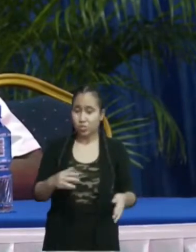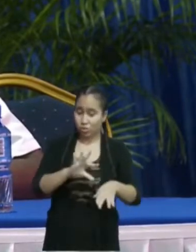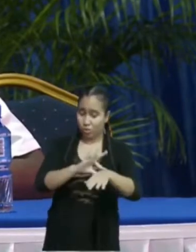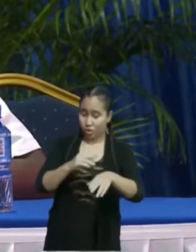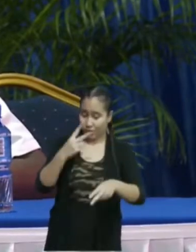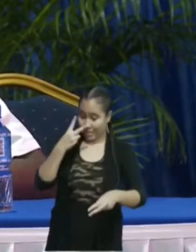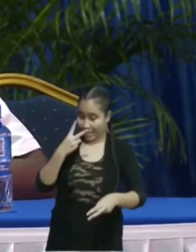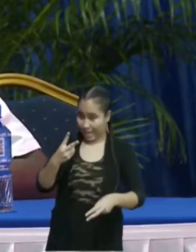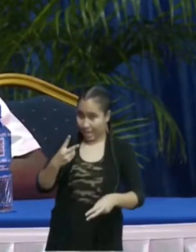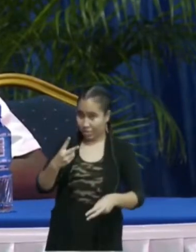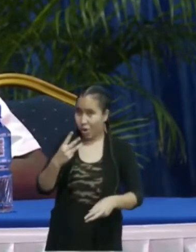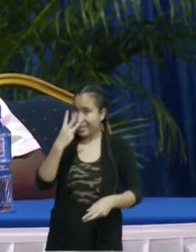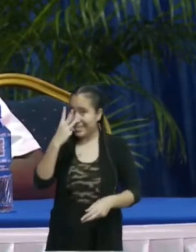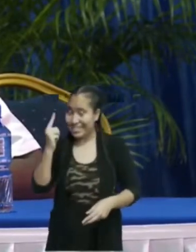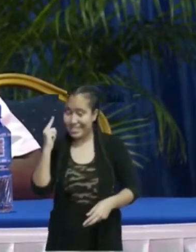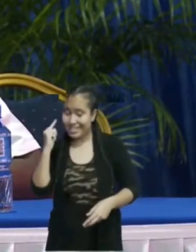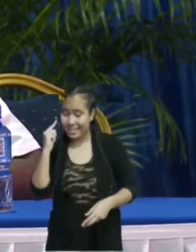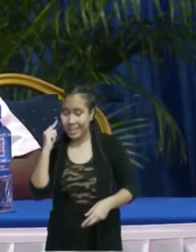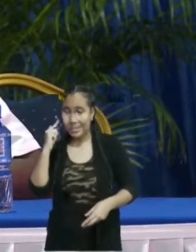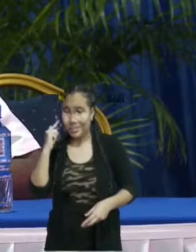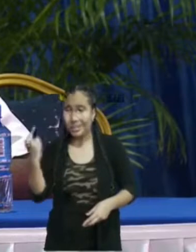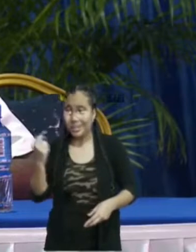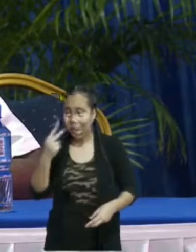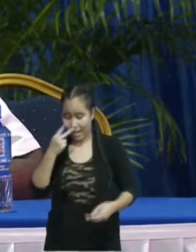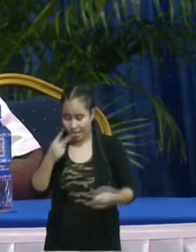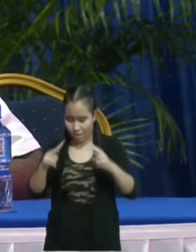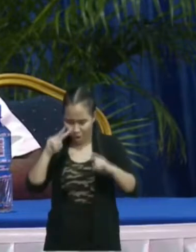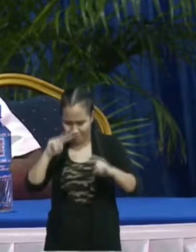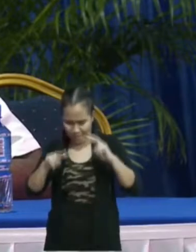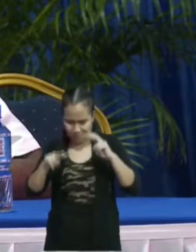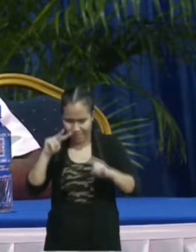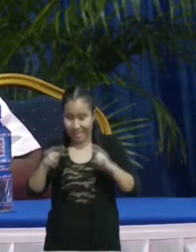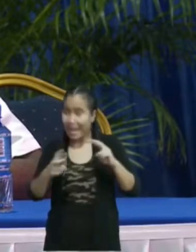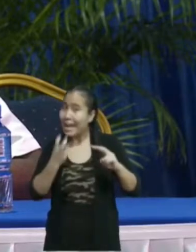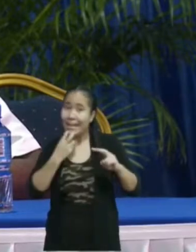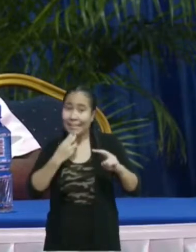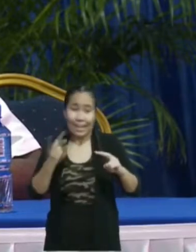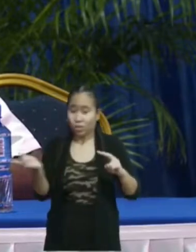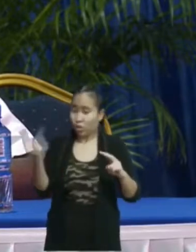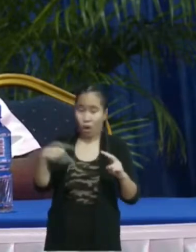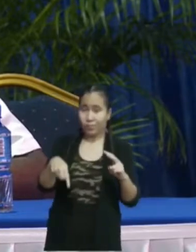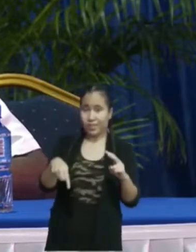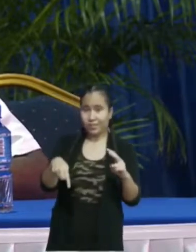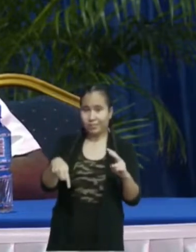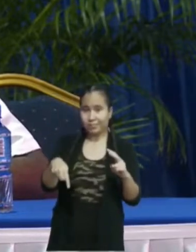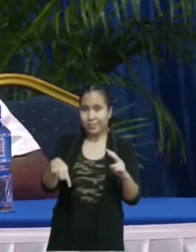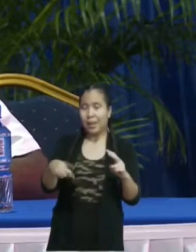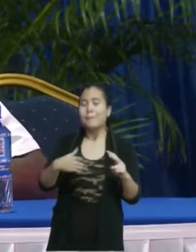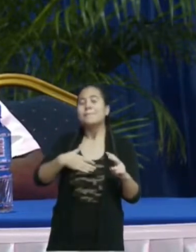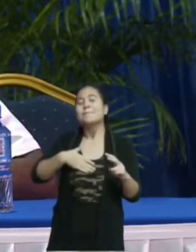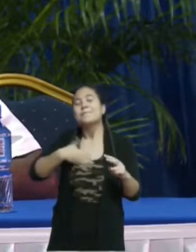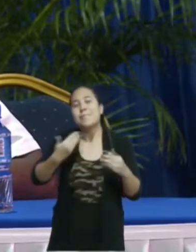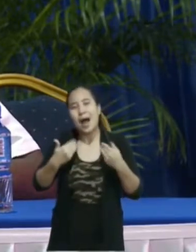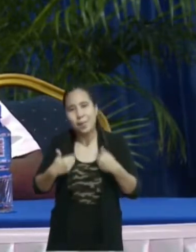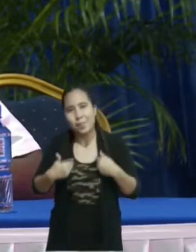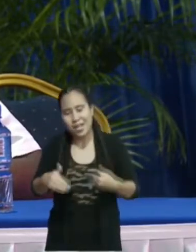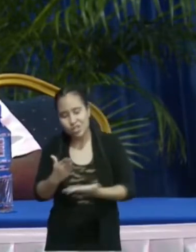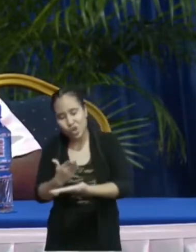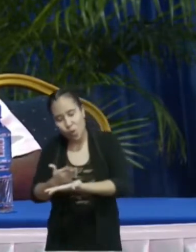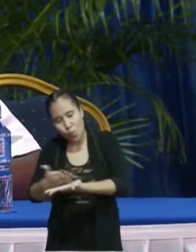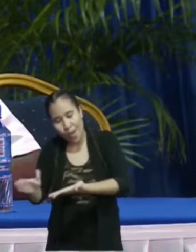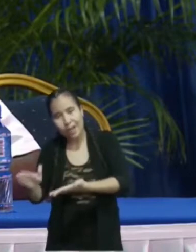72 uur. En als die klachten zich dan ook nog steeds niet voordoen, dan worden die mensen alsnog